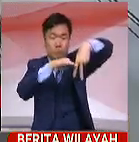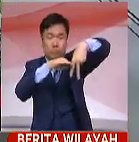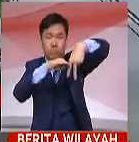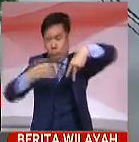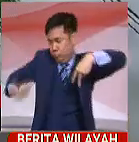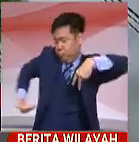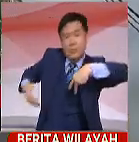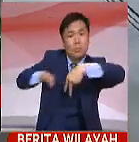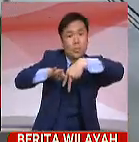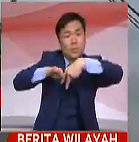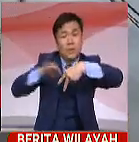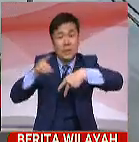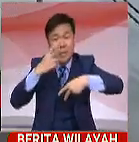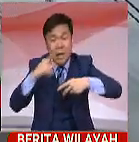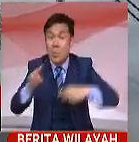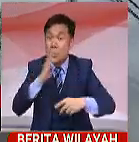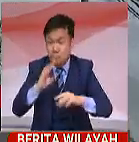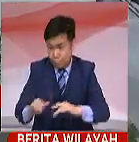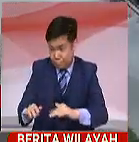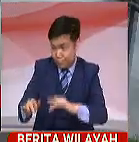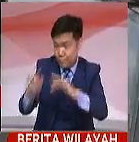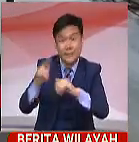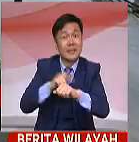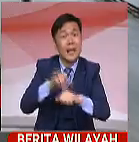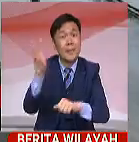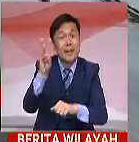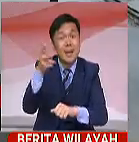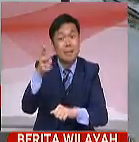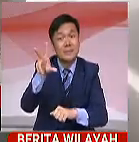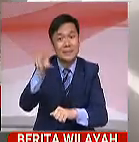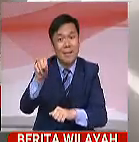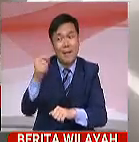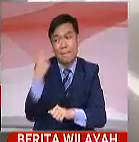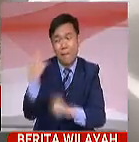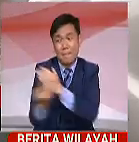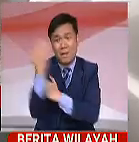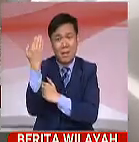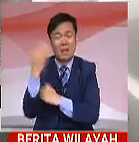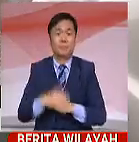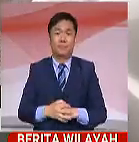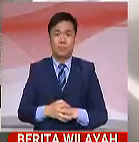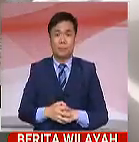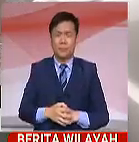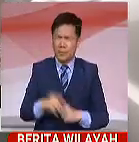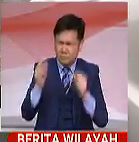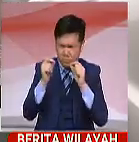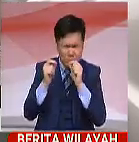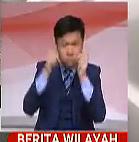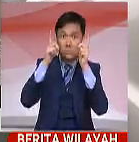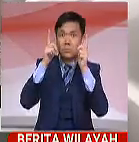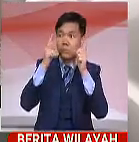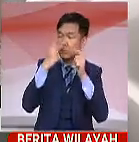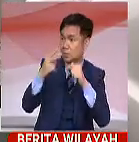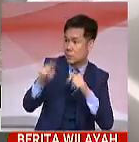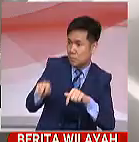yang ditemui memberitahu air mula naik sejak 6.30 pagi tadi. Kira 6.30 dah, kami sedar lah. Kami sedar air